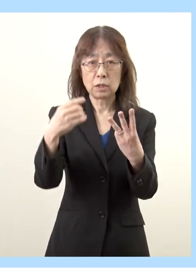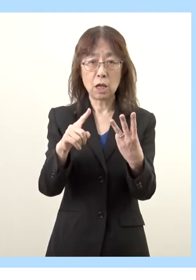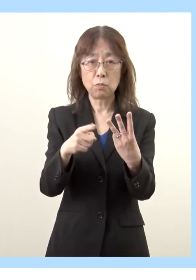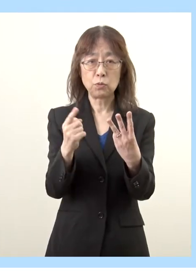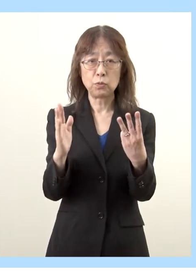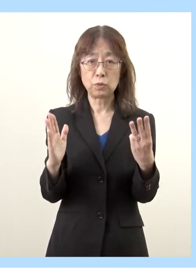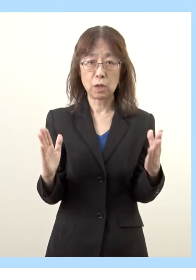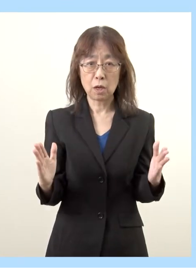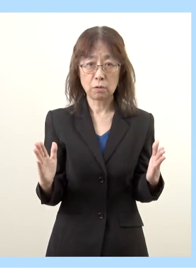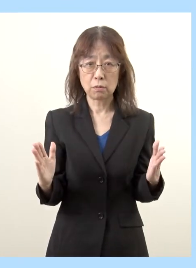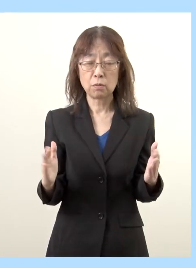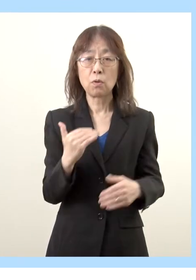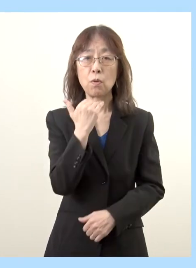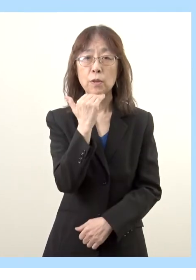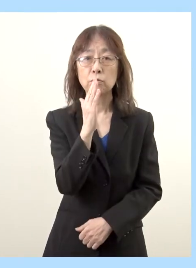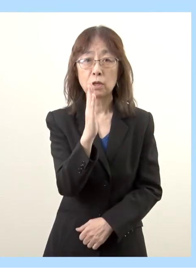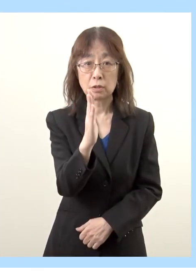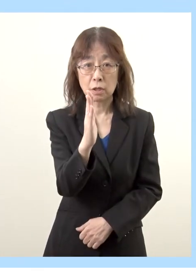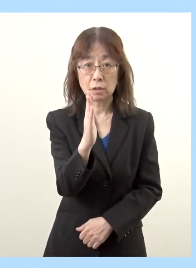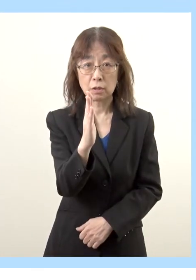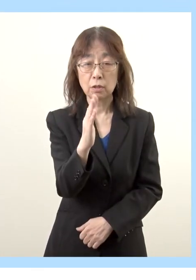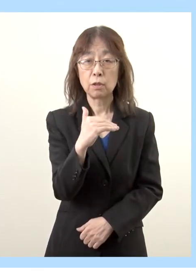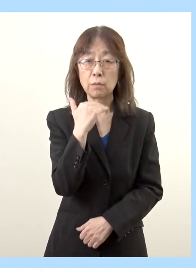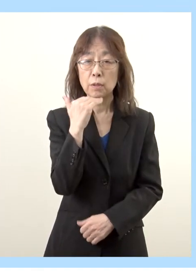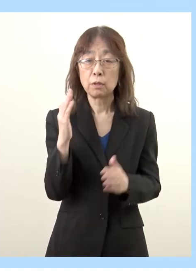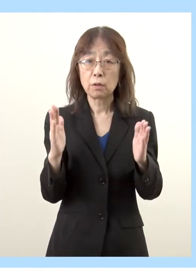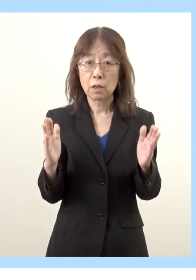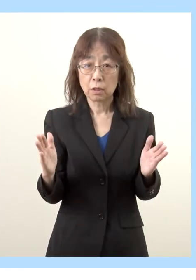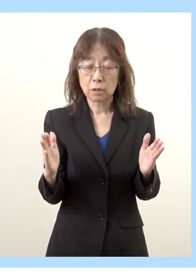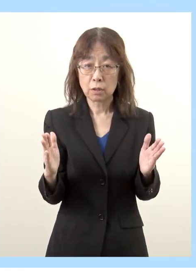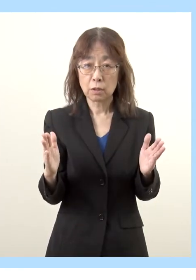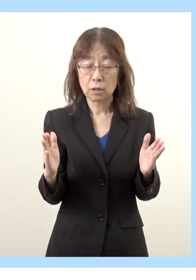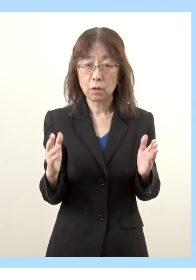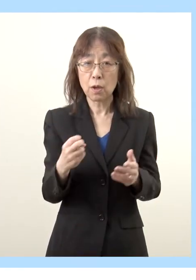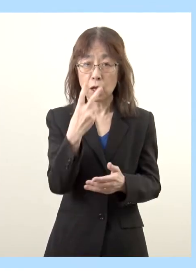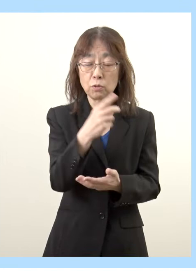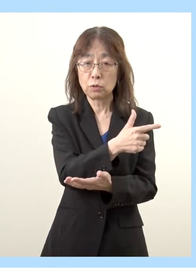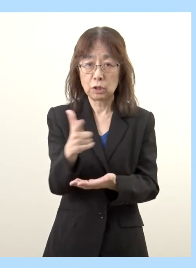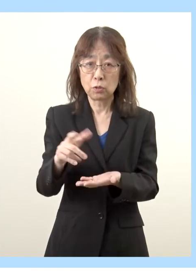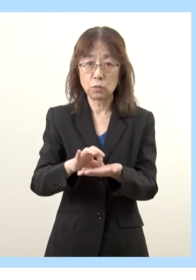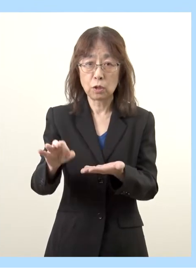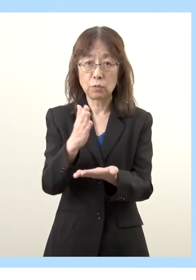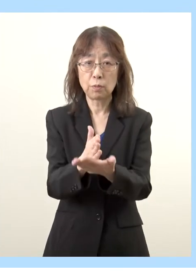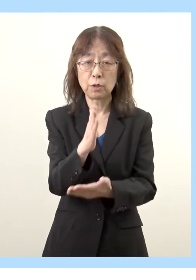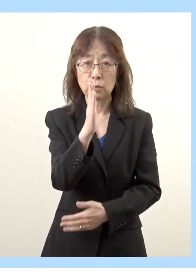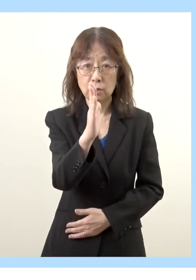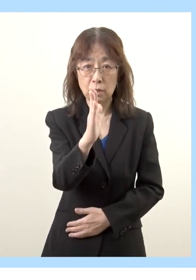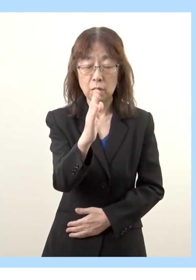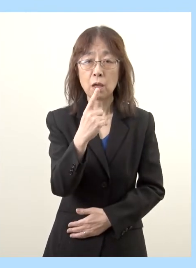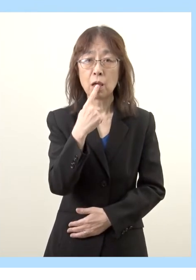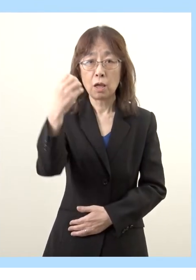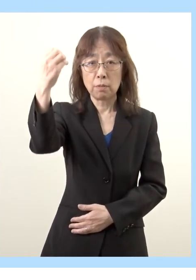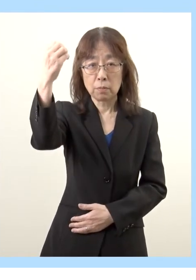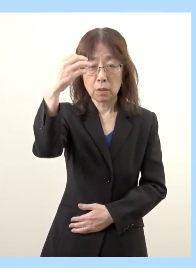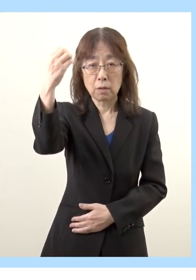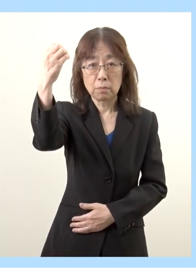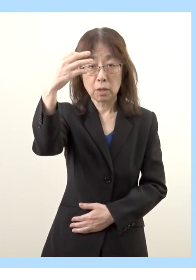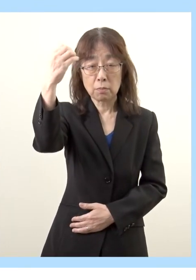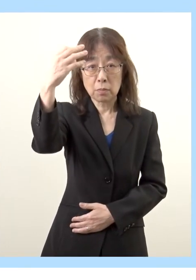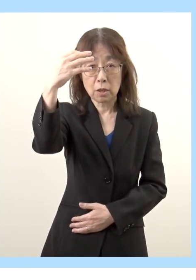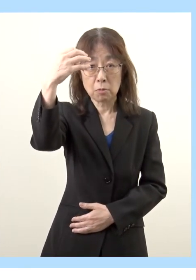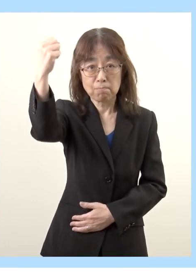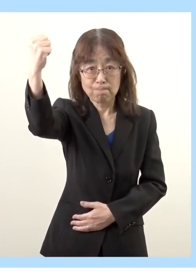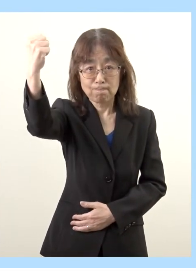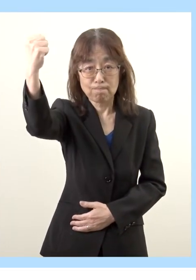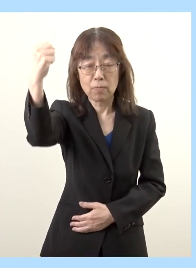ますので3分間お待ちください。その間はガス機器を使わないでください。赤いランプの